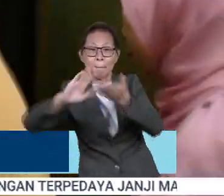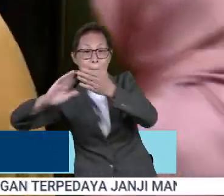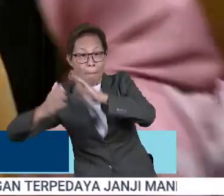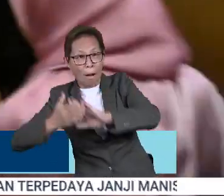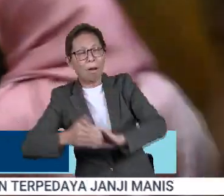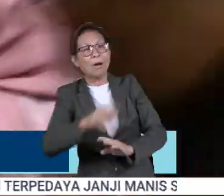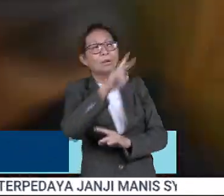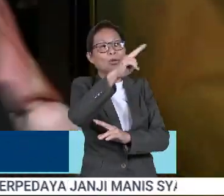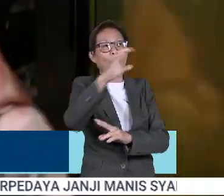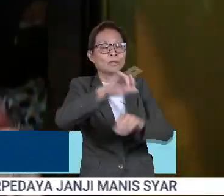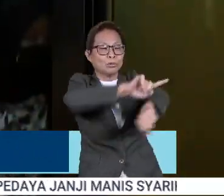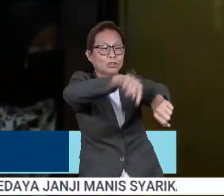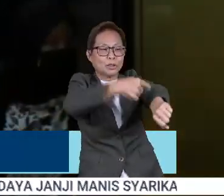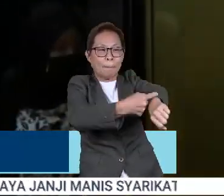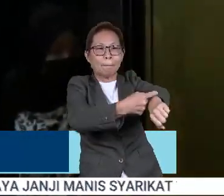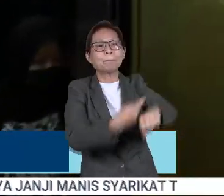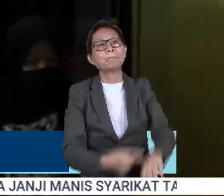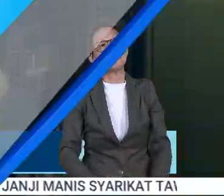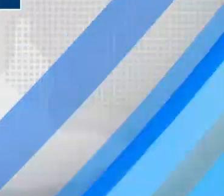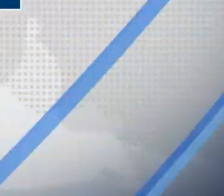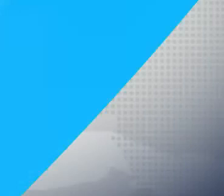selama 200 jam agregar